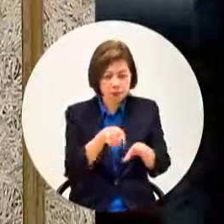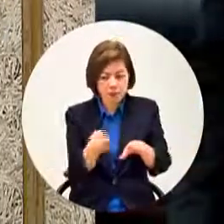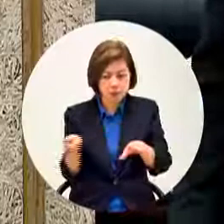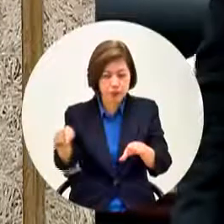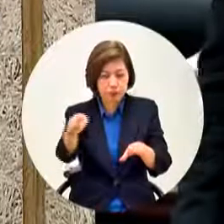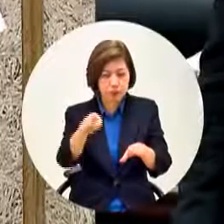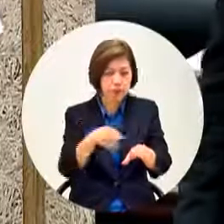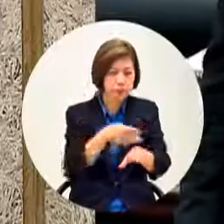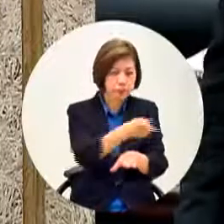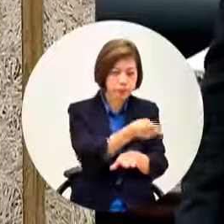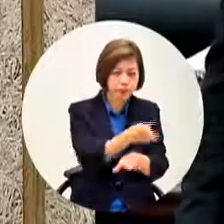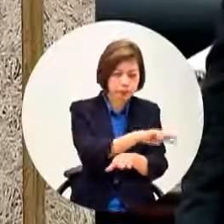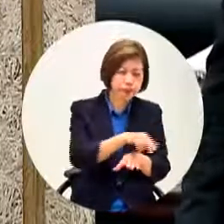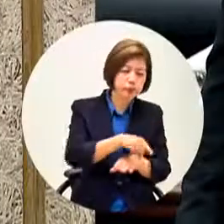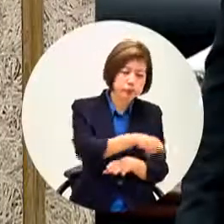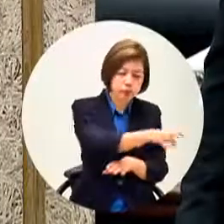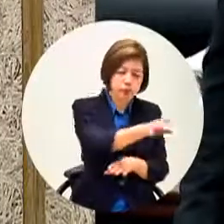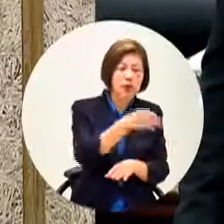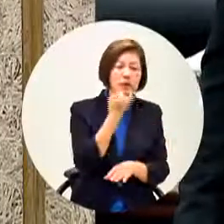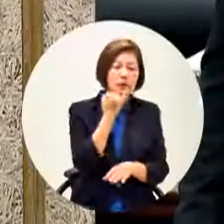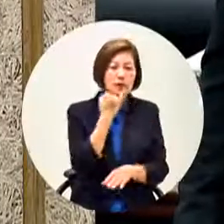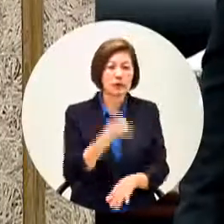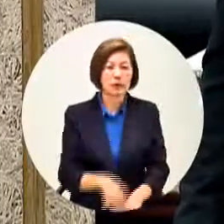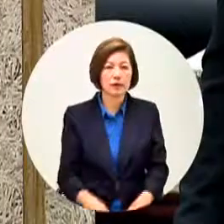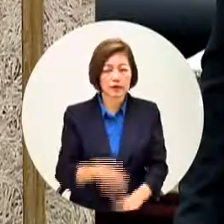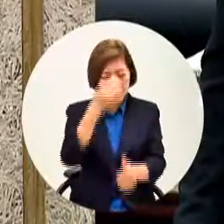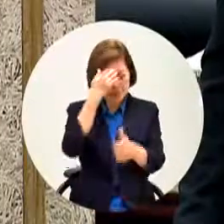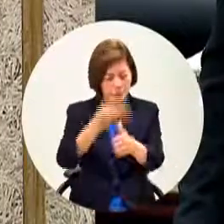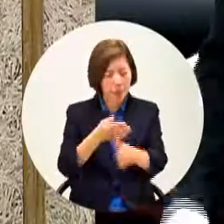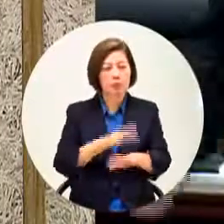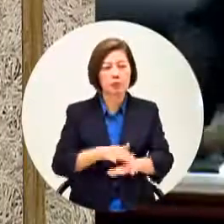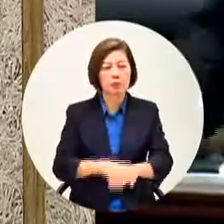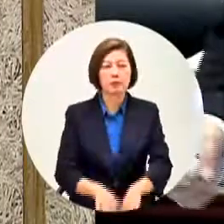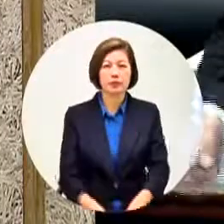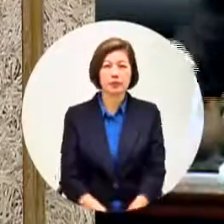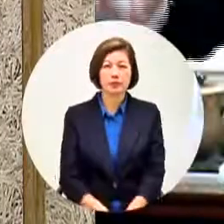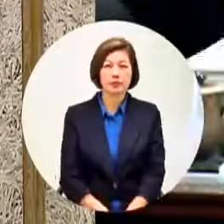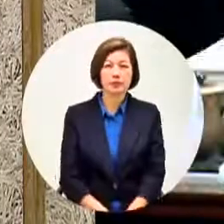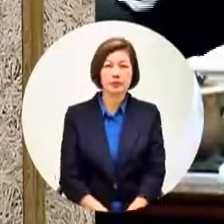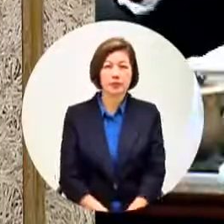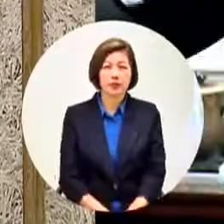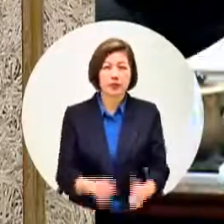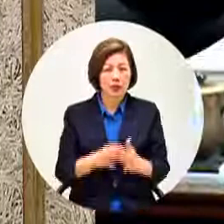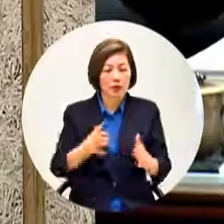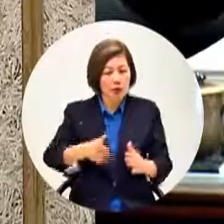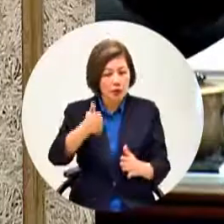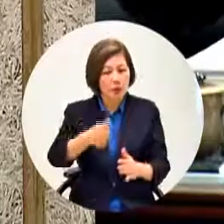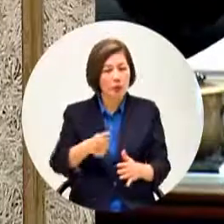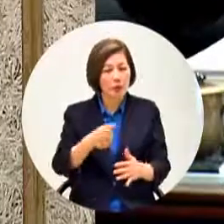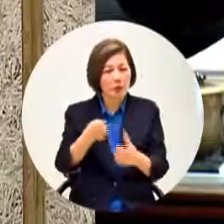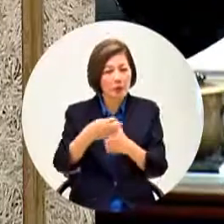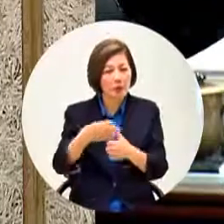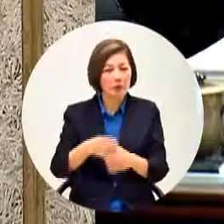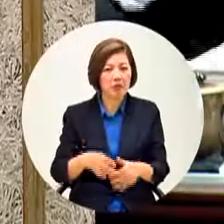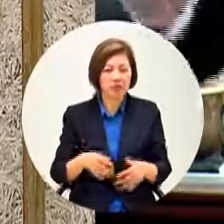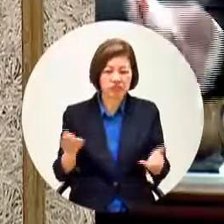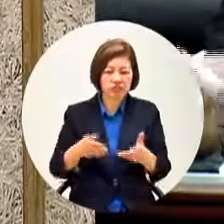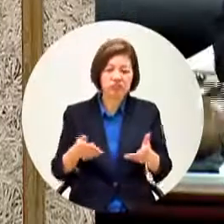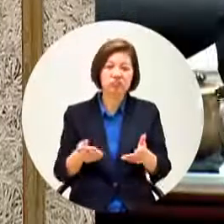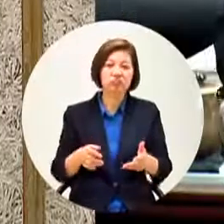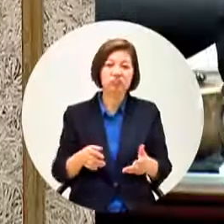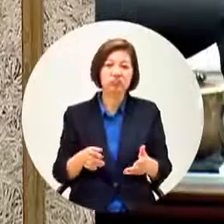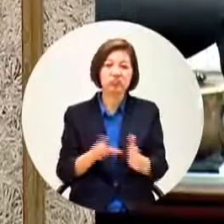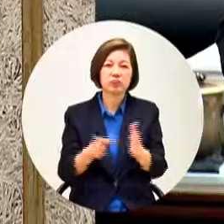方咱遮市民的较无方便。 哦，希望按到头仔按局长讲的施工的时阵，嘛是要通知